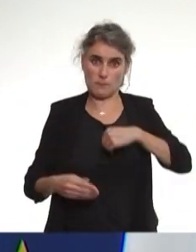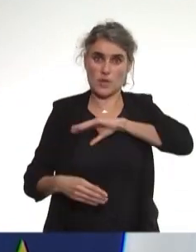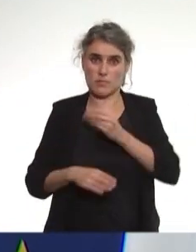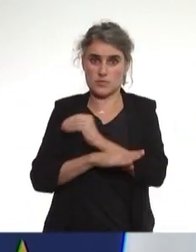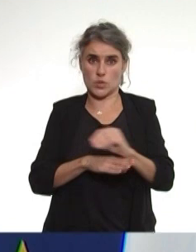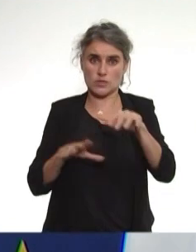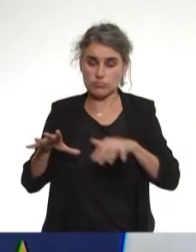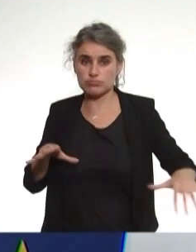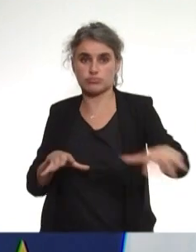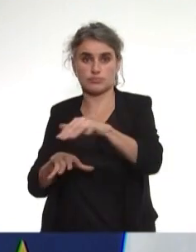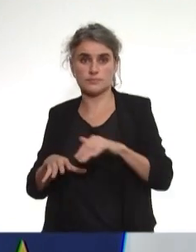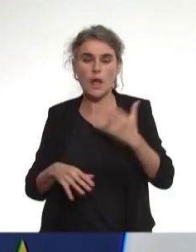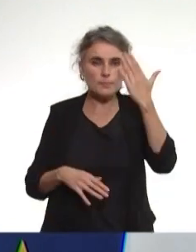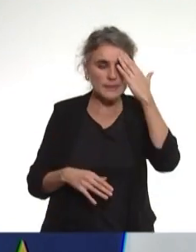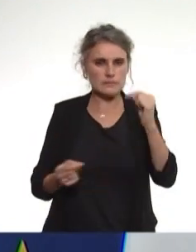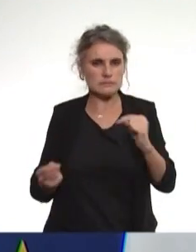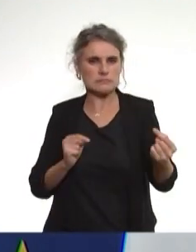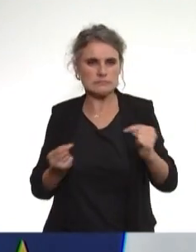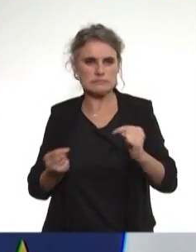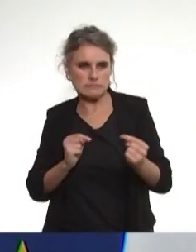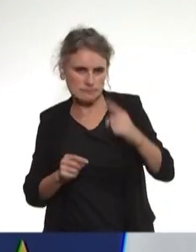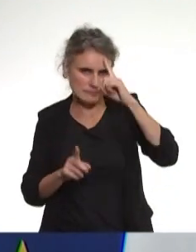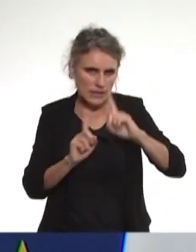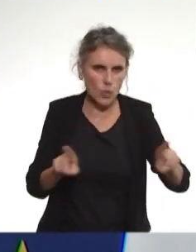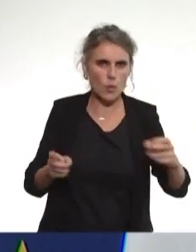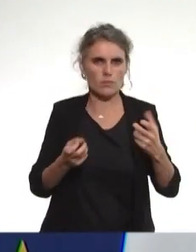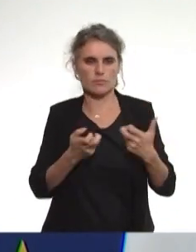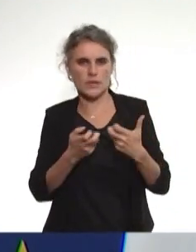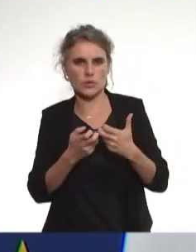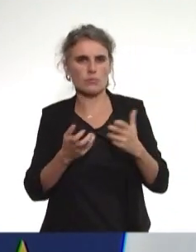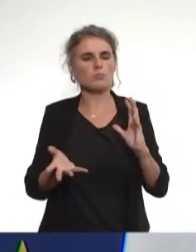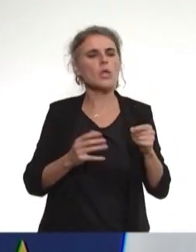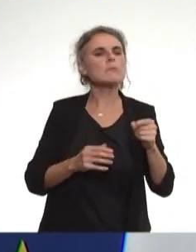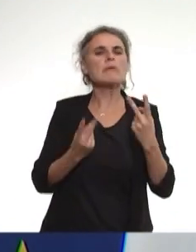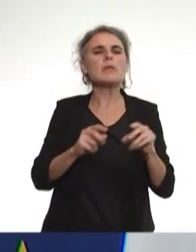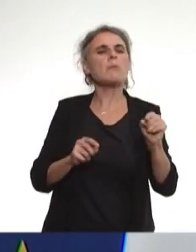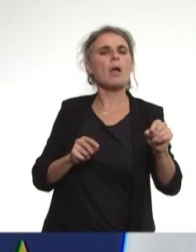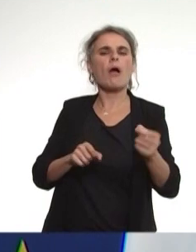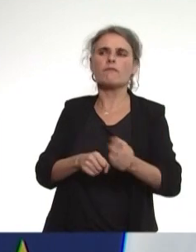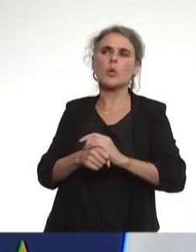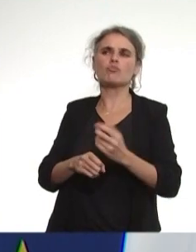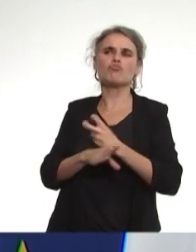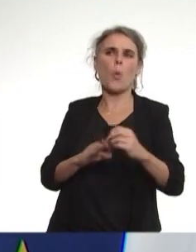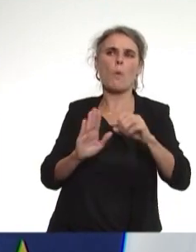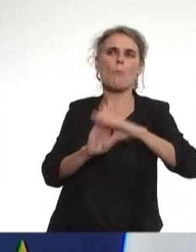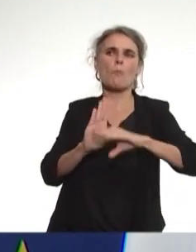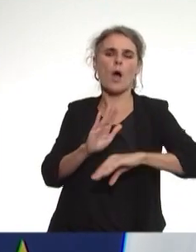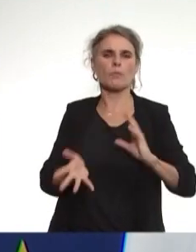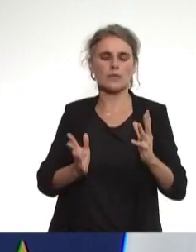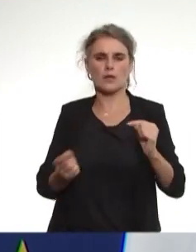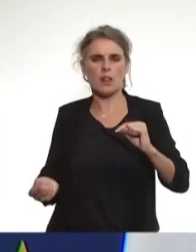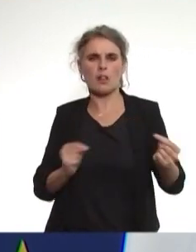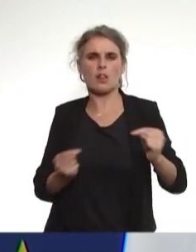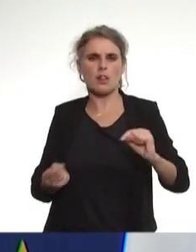trouvée que ce soit sur des discussions sur des chiffres ou la nature du virus qui serait moins dangereux ici ou là où que ce soit sur des questions